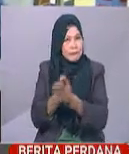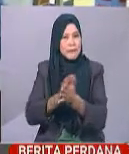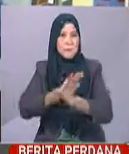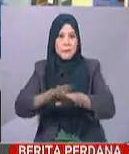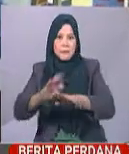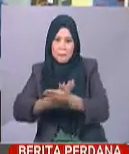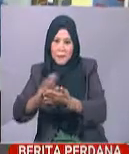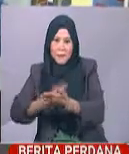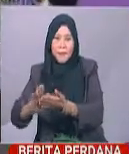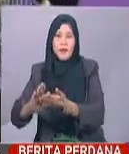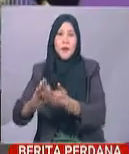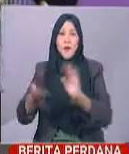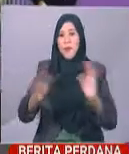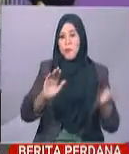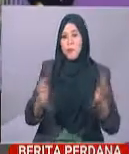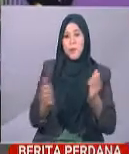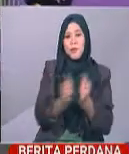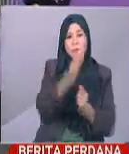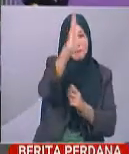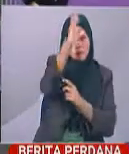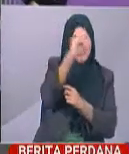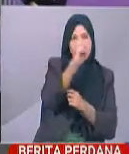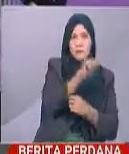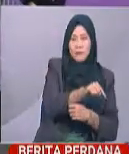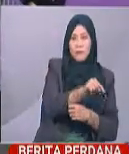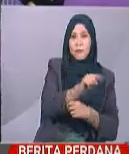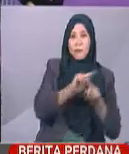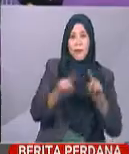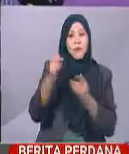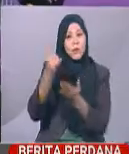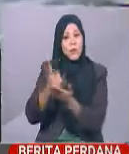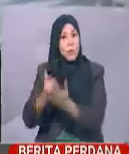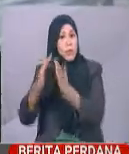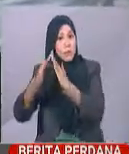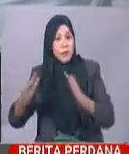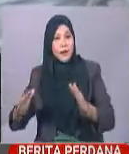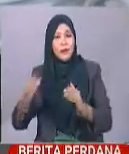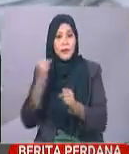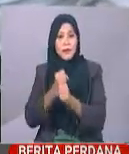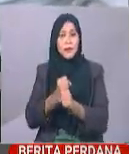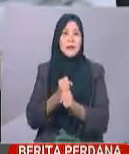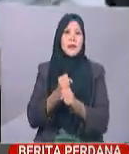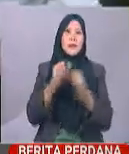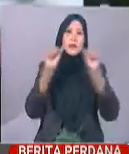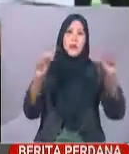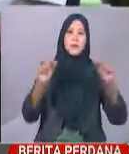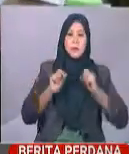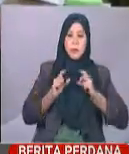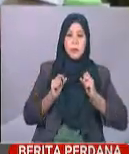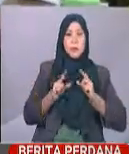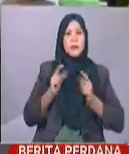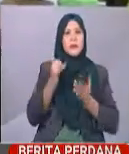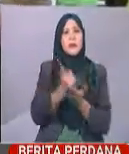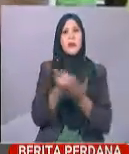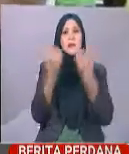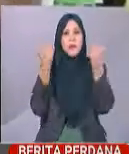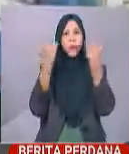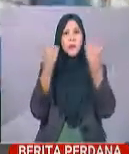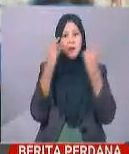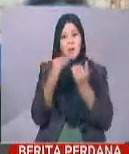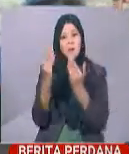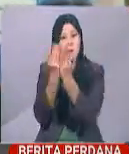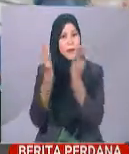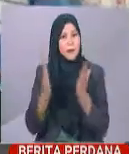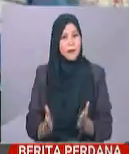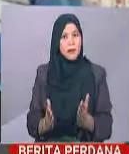19 berbanding golongan lelaki malah surirumah pekerja sektor awam swasta penganggur dan pelajar